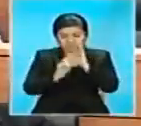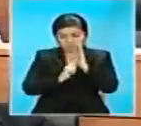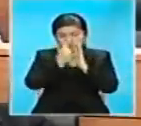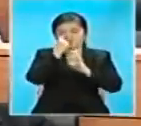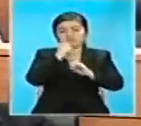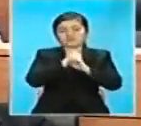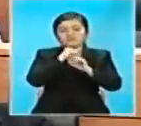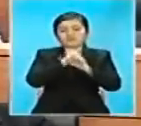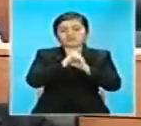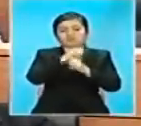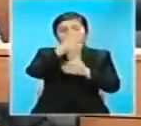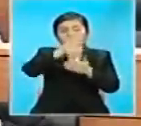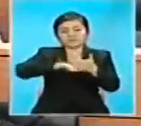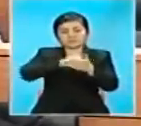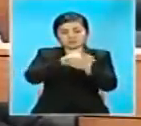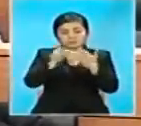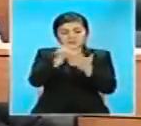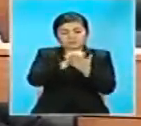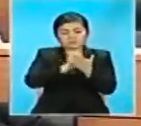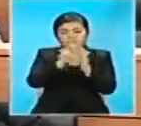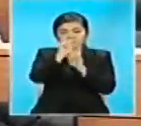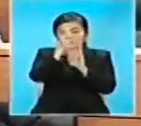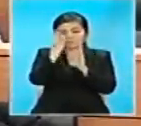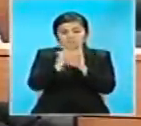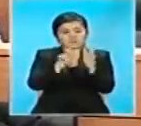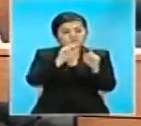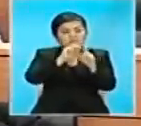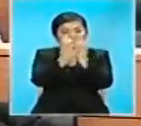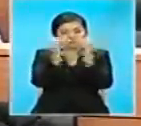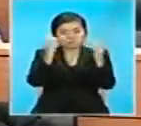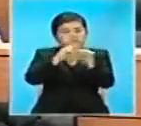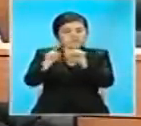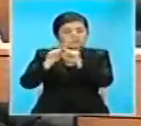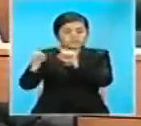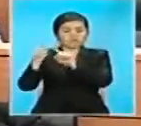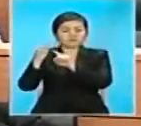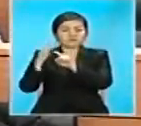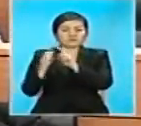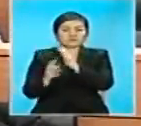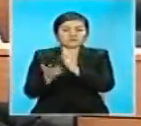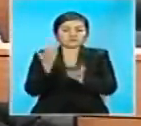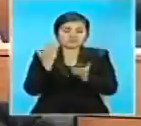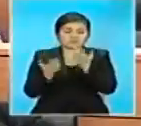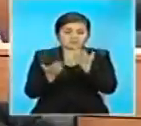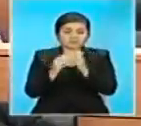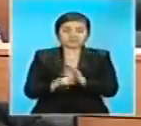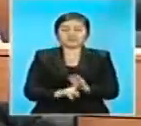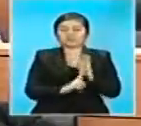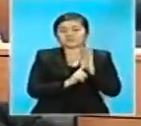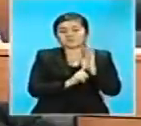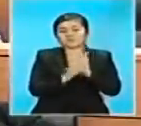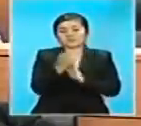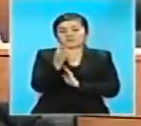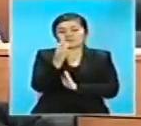งคุณภาพไม่ว่าอะไรก็แล้วแต่อย่างข้าวหอม